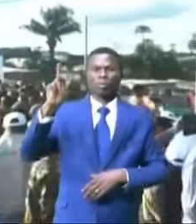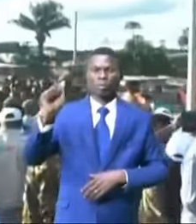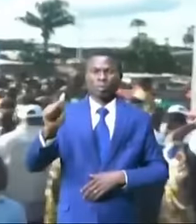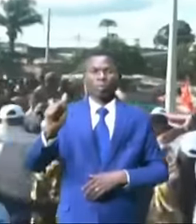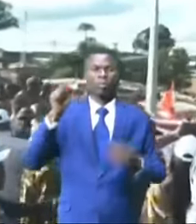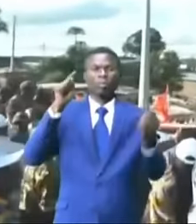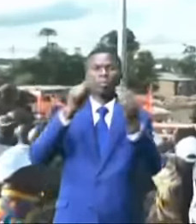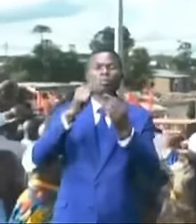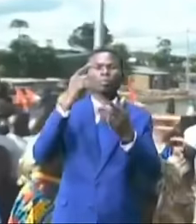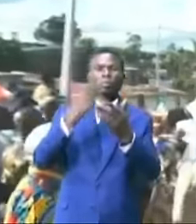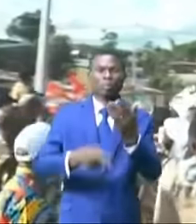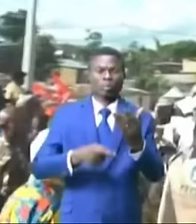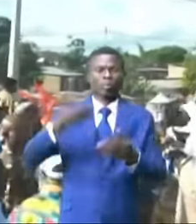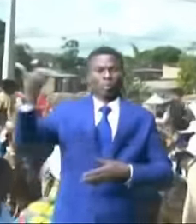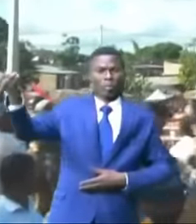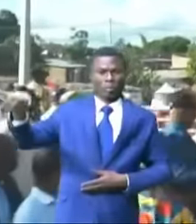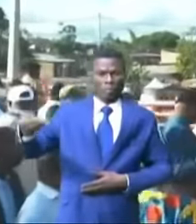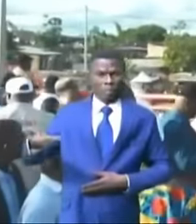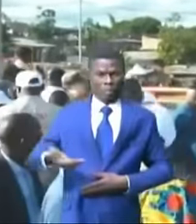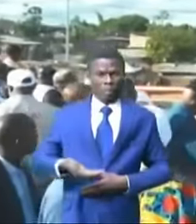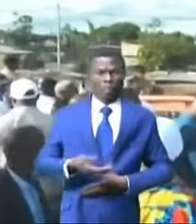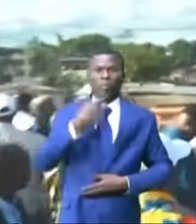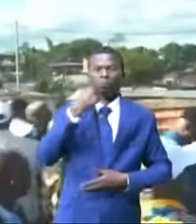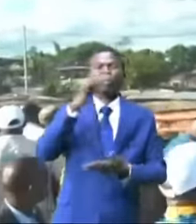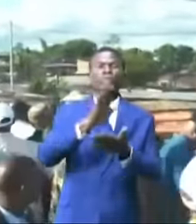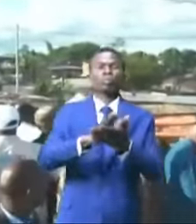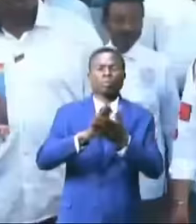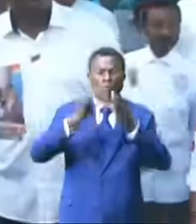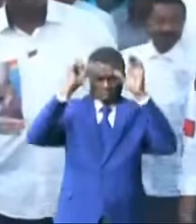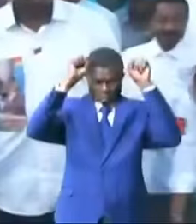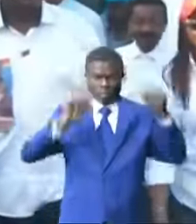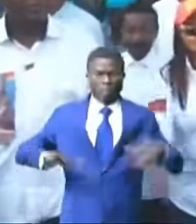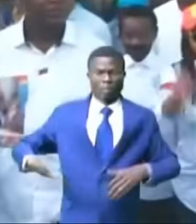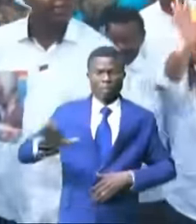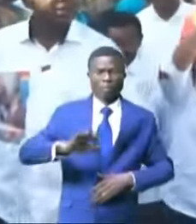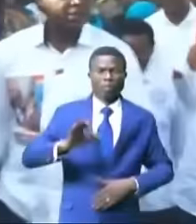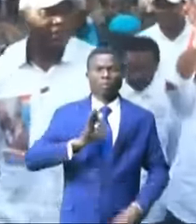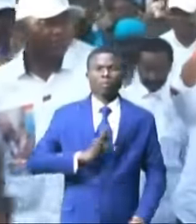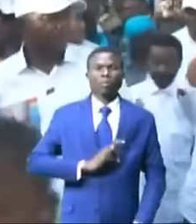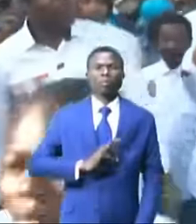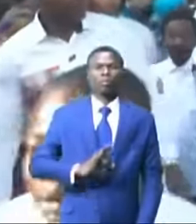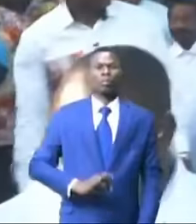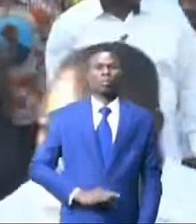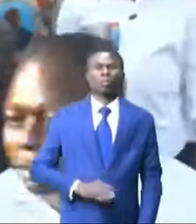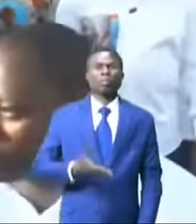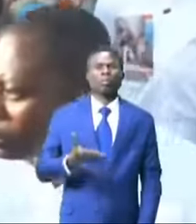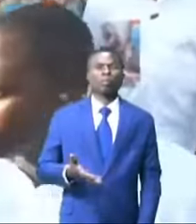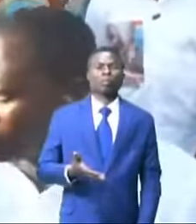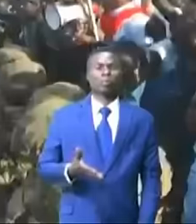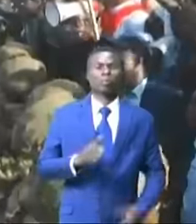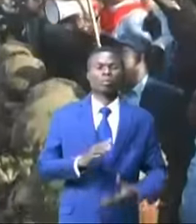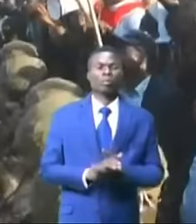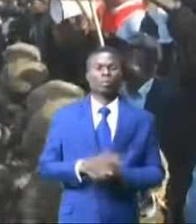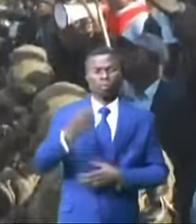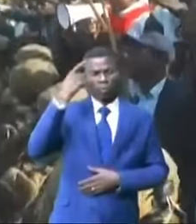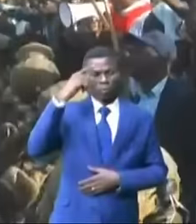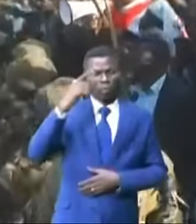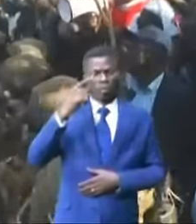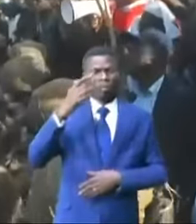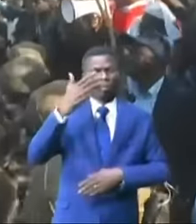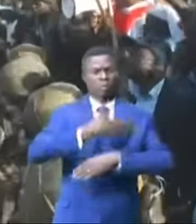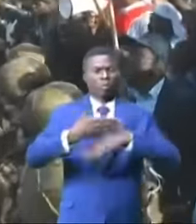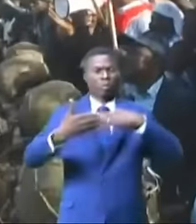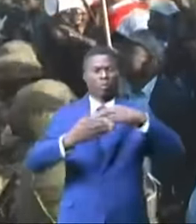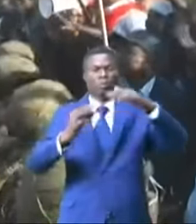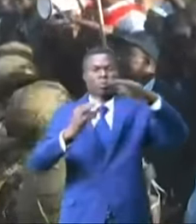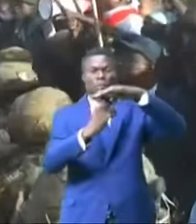Objectif, accueillir et remercier le chef de l'État, Félix-Antoine Tshisekedi Tshilombo, pour la construction de